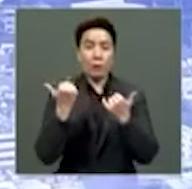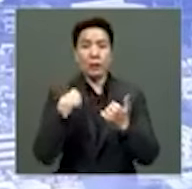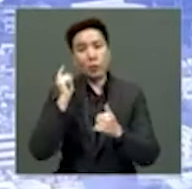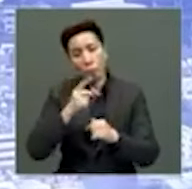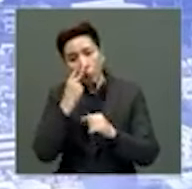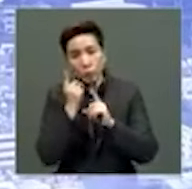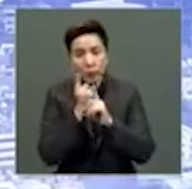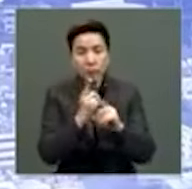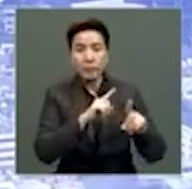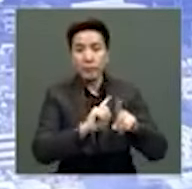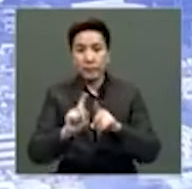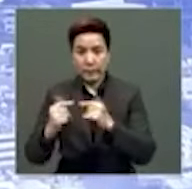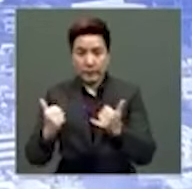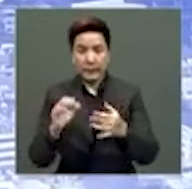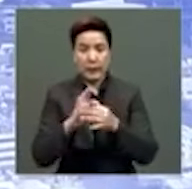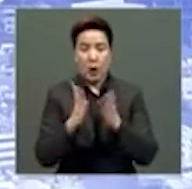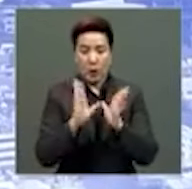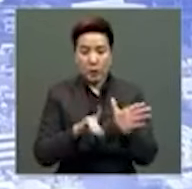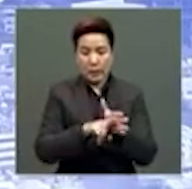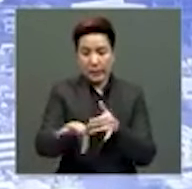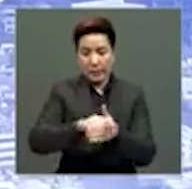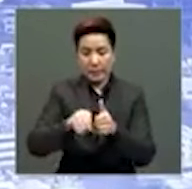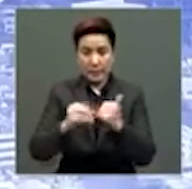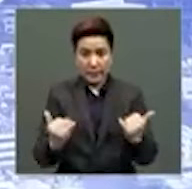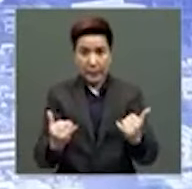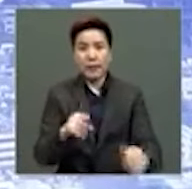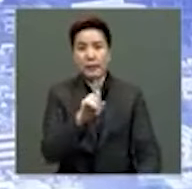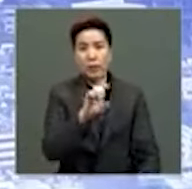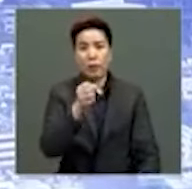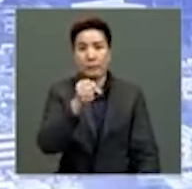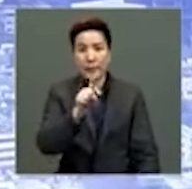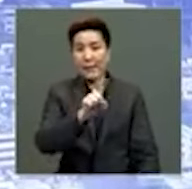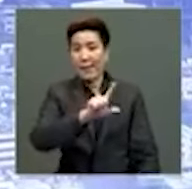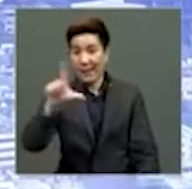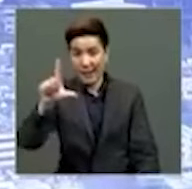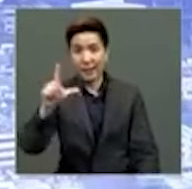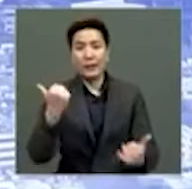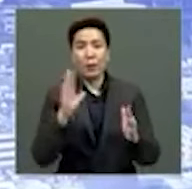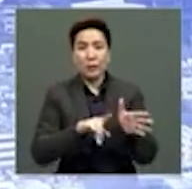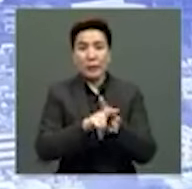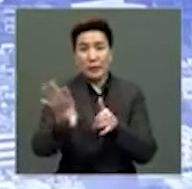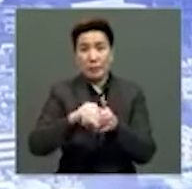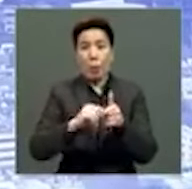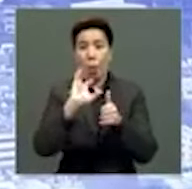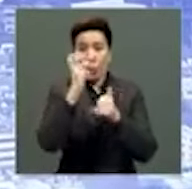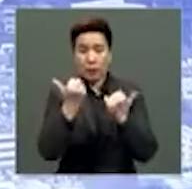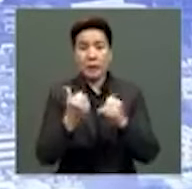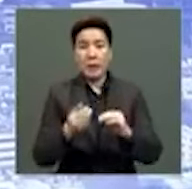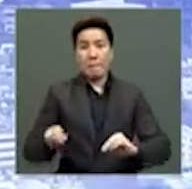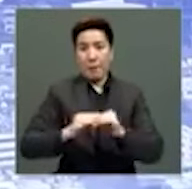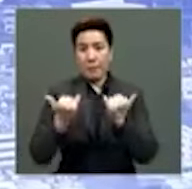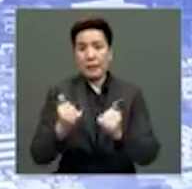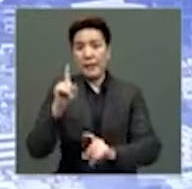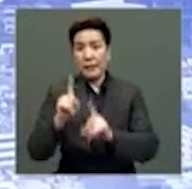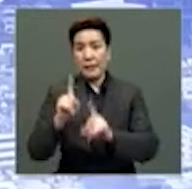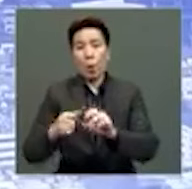องติดตามอย่างต่อเนื่องยอดตอนนี้111ล้านนะคะโดยมีผู้เสียชีวิตเพิ่มของวันนี้ร